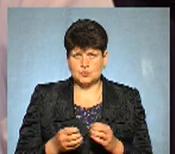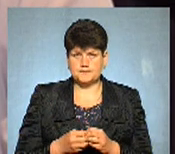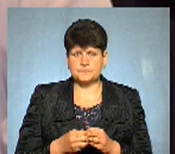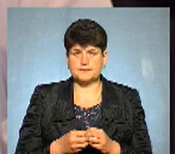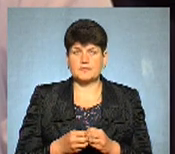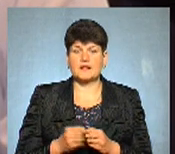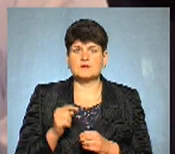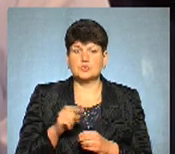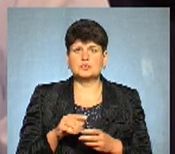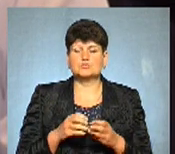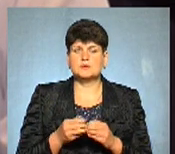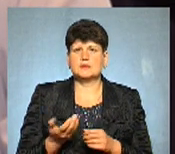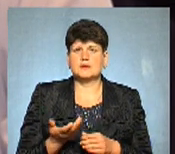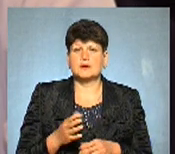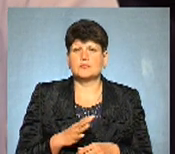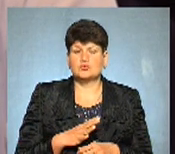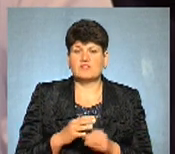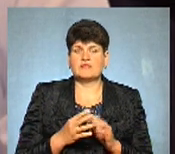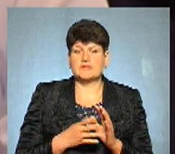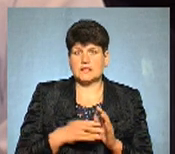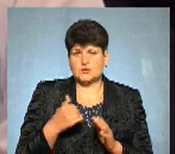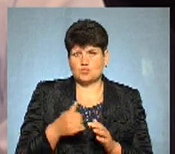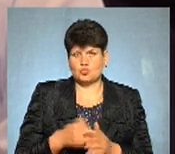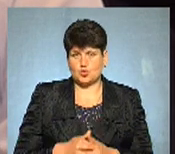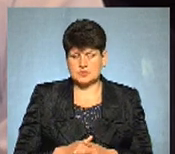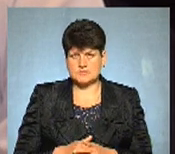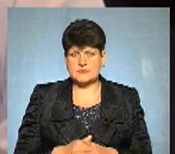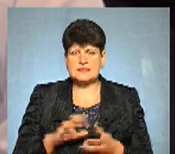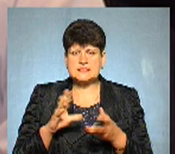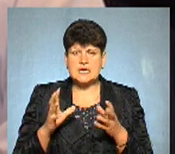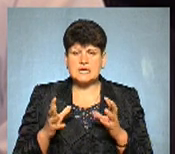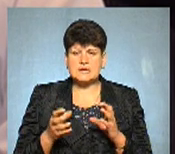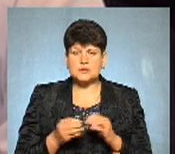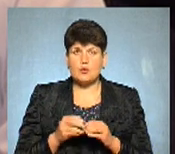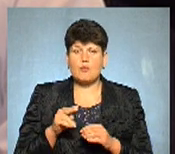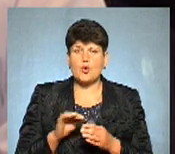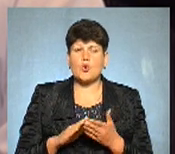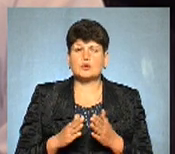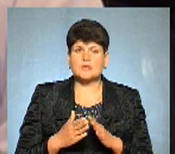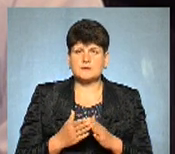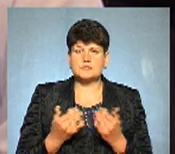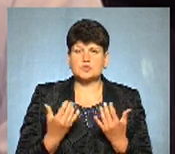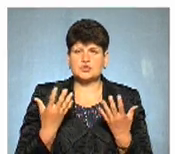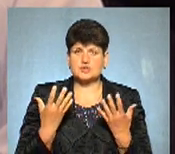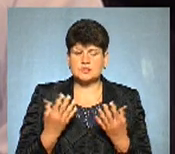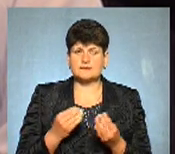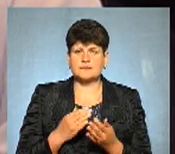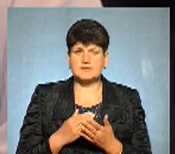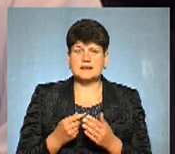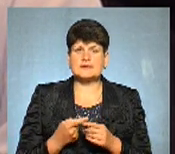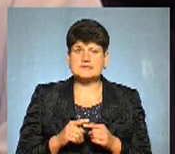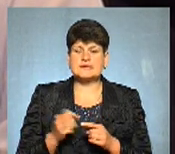від потреби, та яка була ще навіть в 2019 році. Загальна сума по контрактах, яка на сьогоднішній день складається,